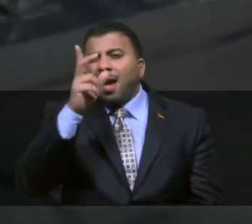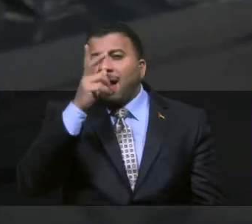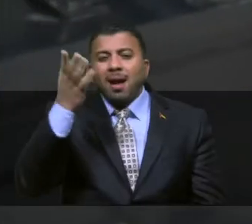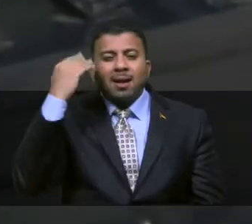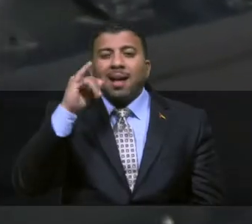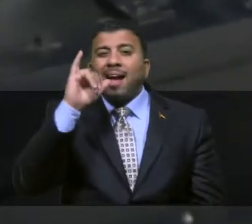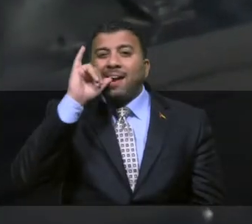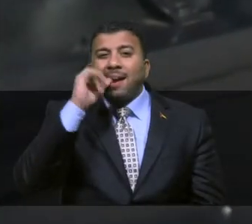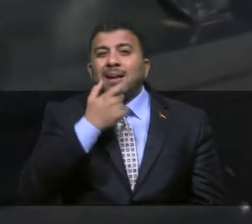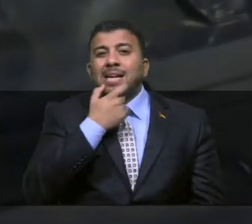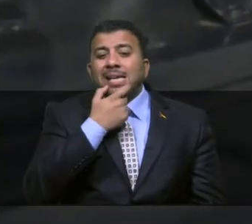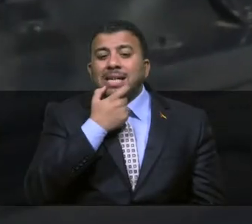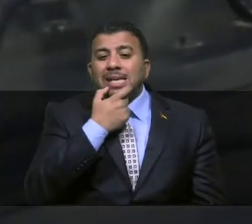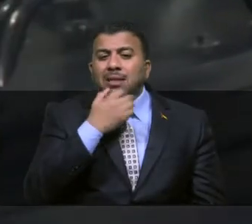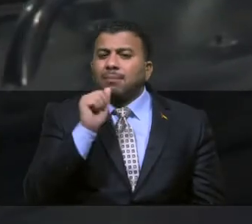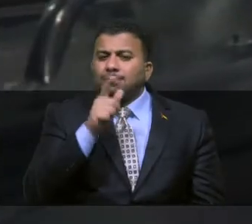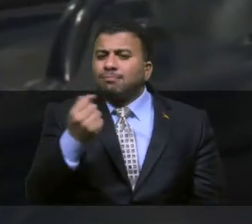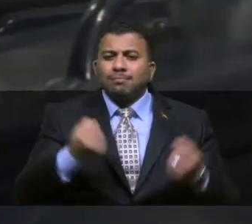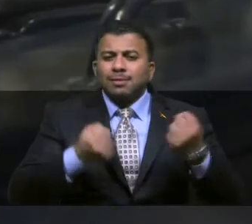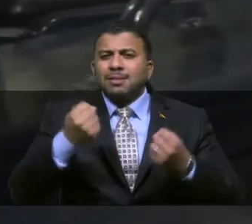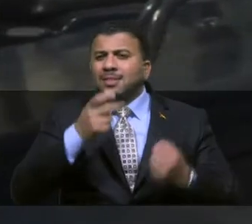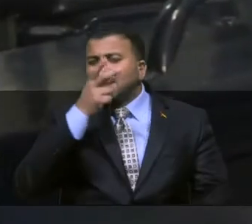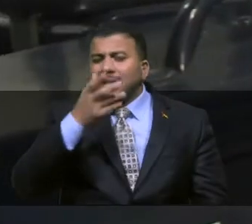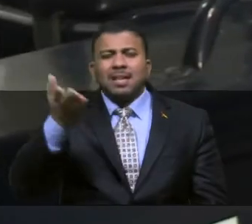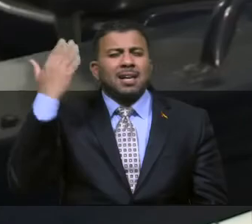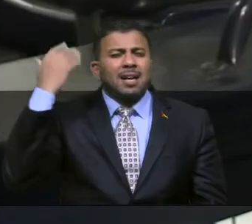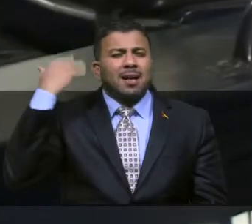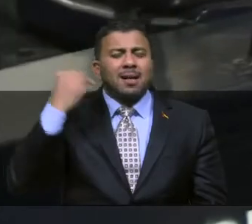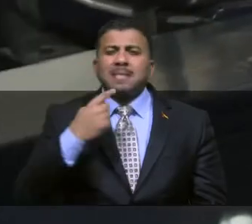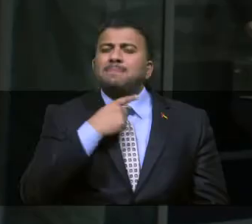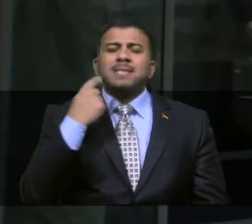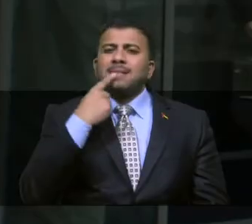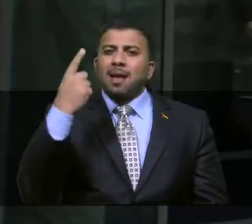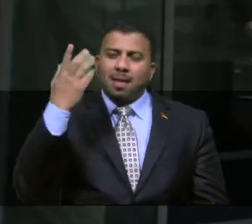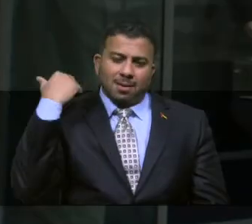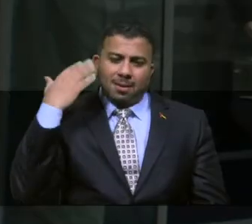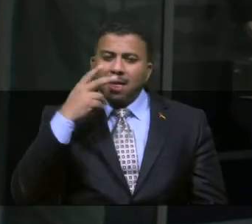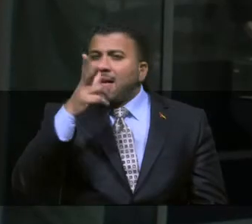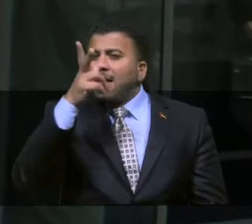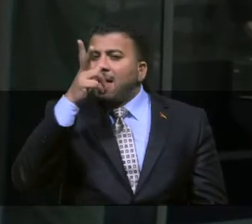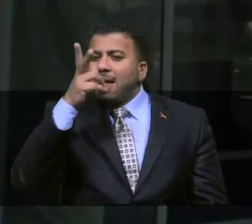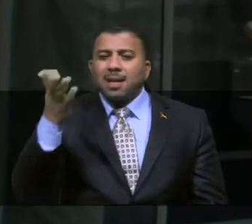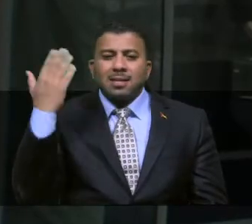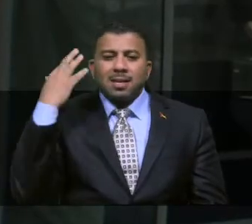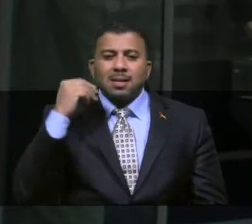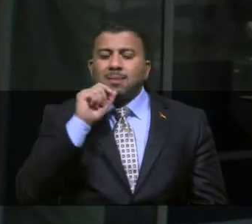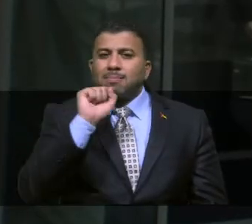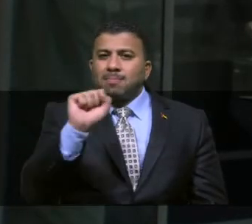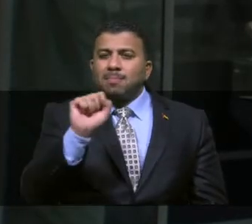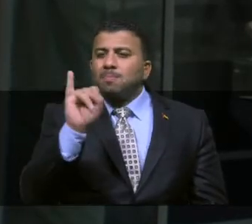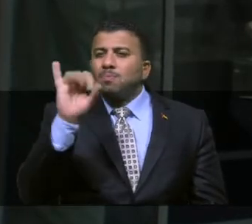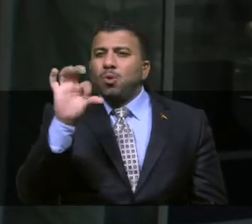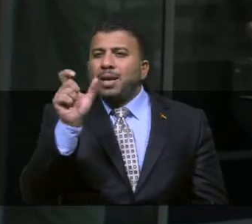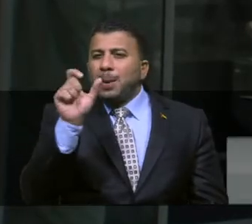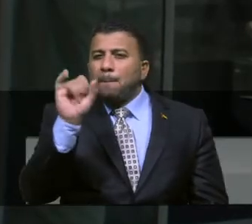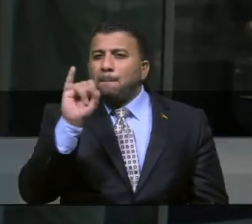جون برينز، وتعود إلى 60ات القرن الماضي. أقدم سيارة اللي هي من نوع ميني موك، طبعا صغيرة